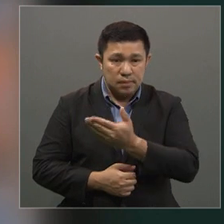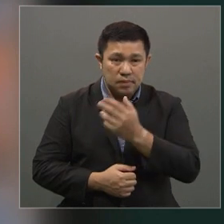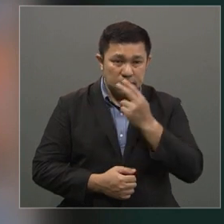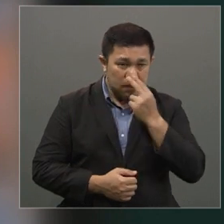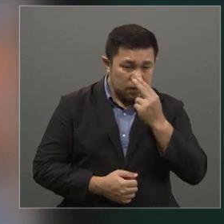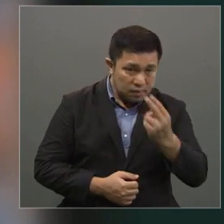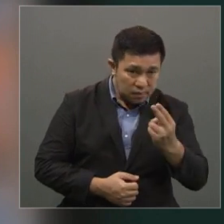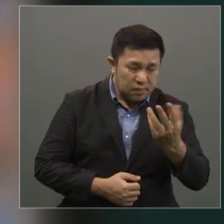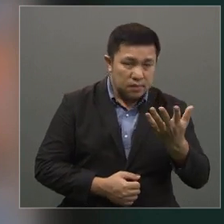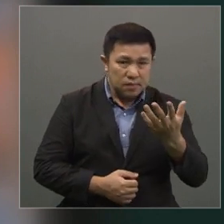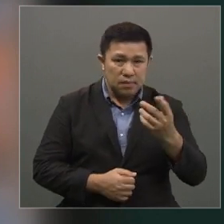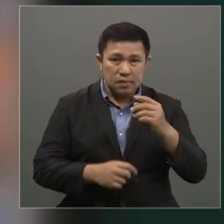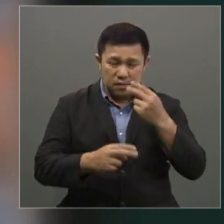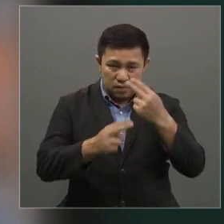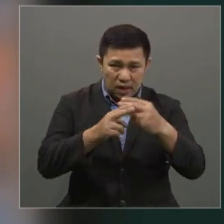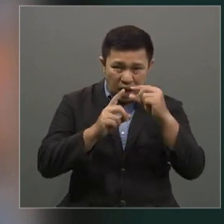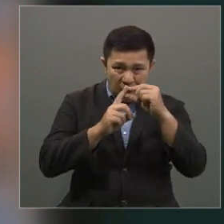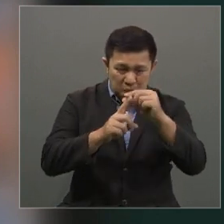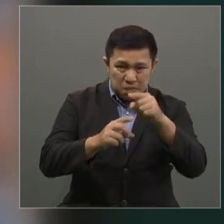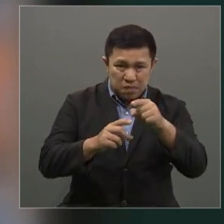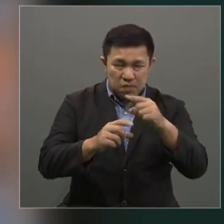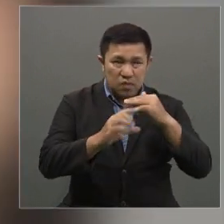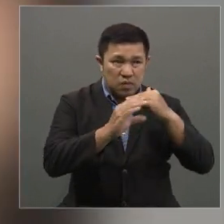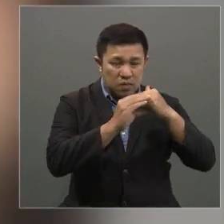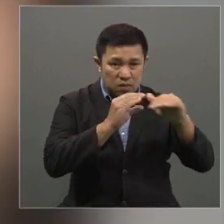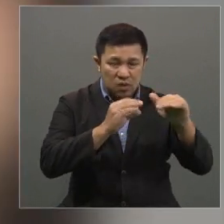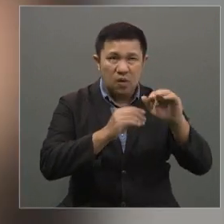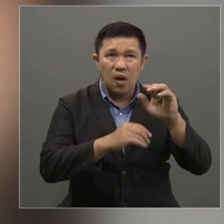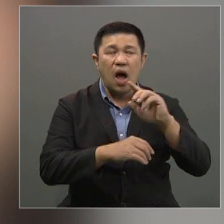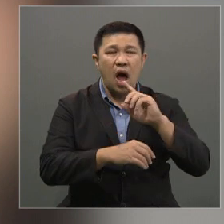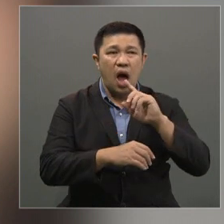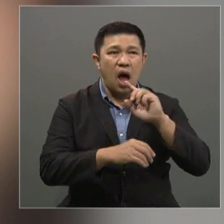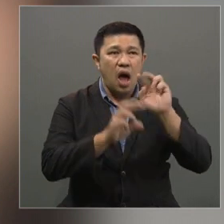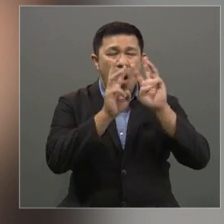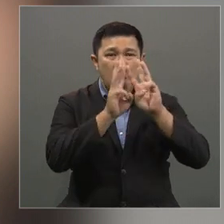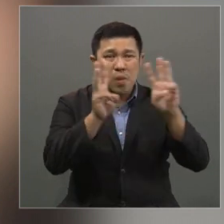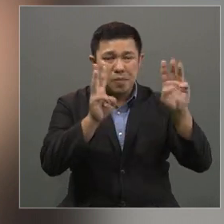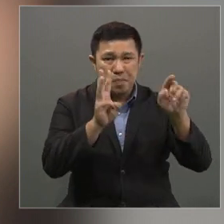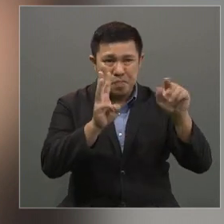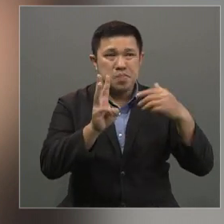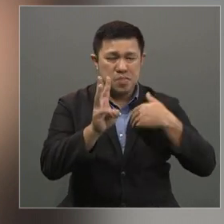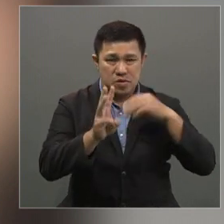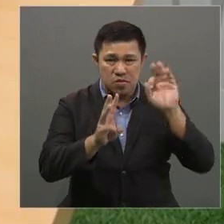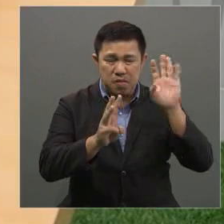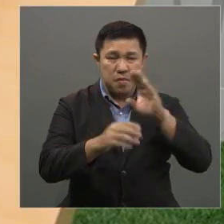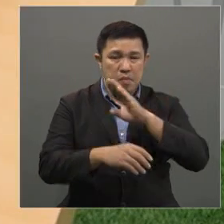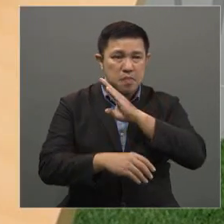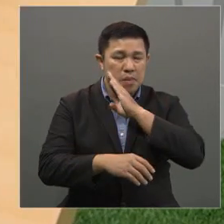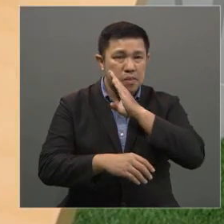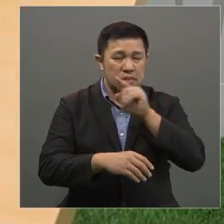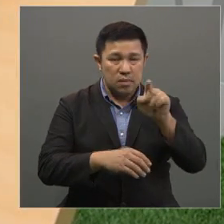หรือว่าเข้าไปเสิร์ชหาคำว่าจะแจ้งความออนไลน์เนี่ยแล้วเดี๋ยวระวังนะคะในอย่างใน Facebook เนี่ยก็จะขึ้นเพจปลอม